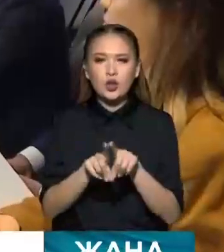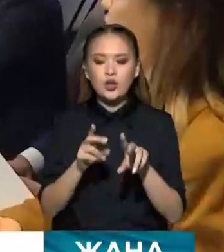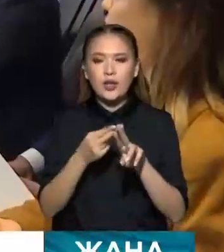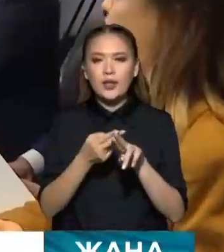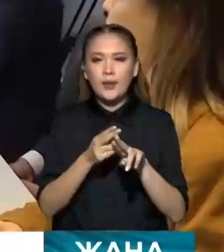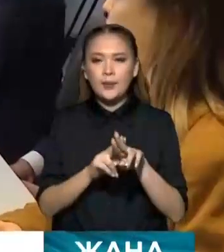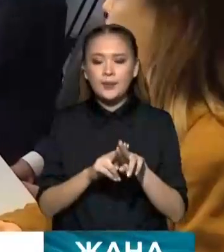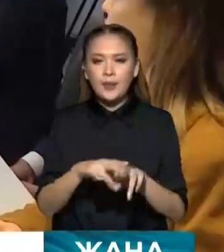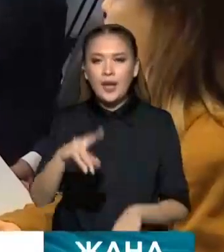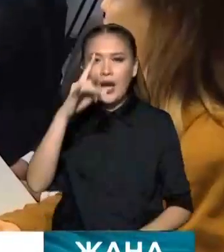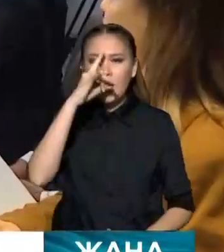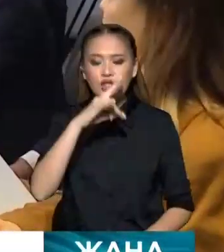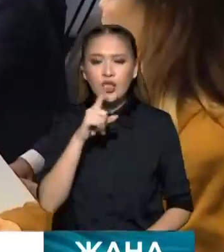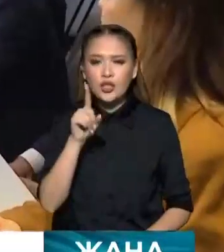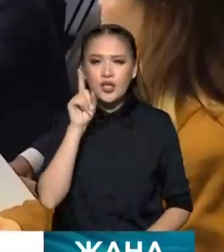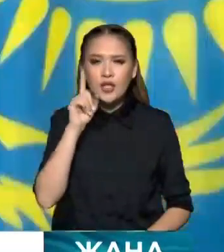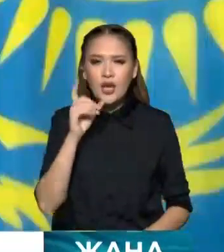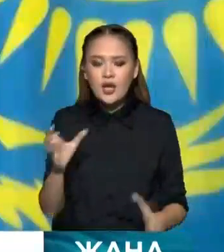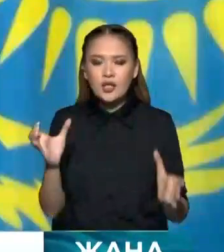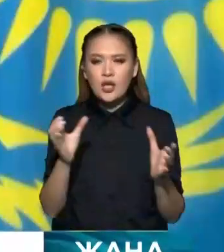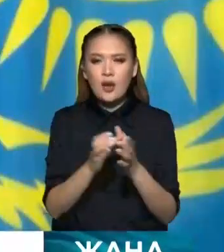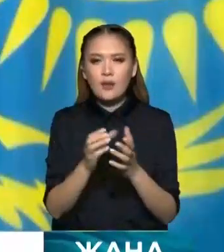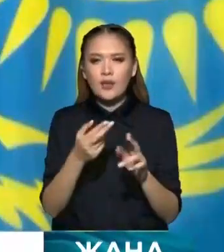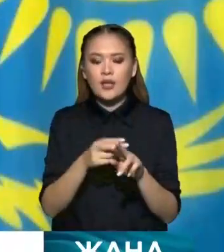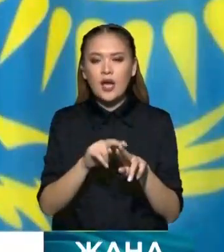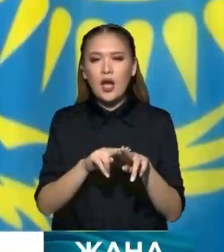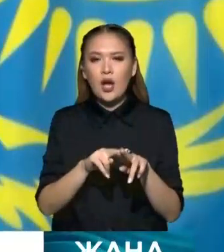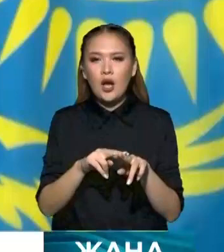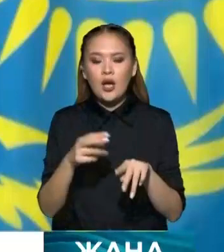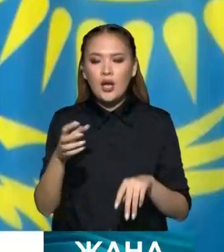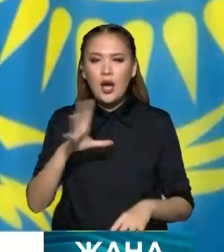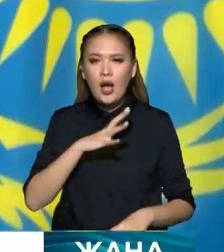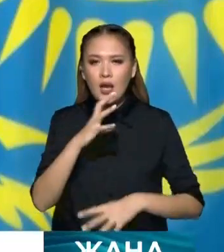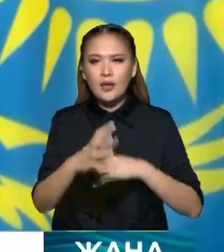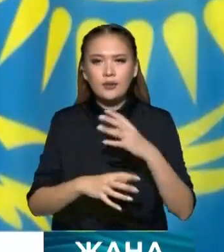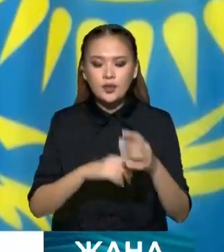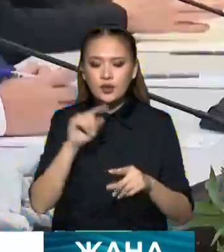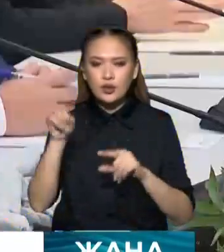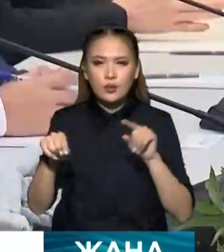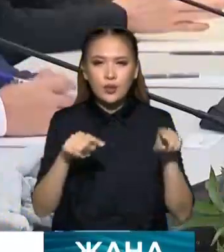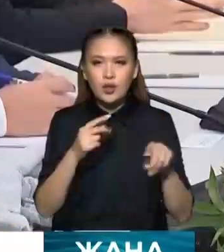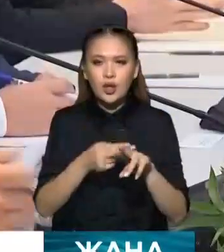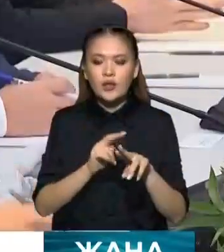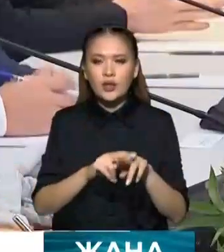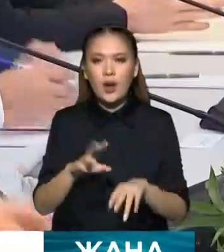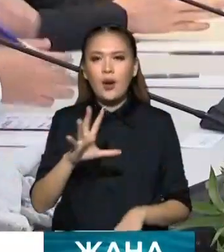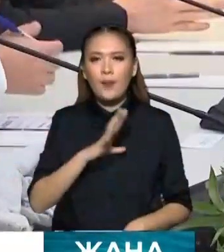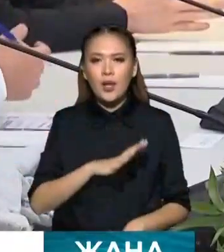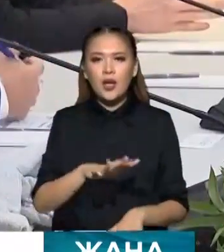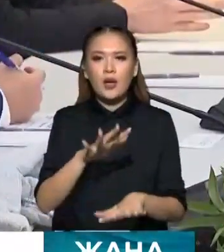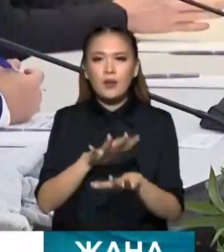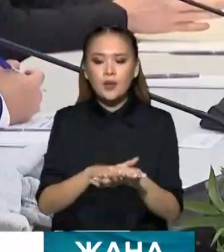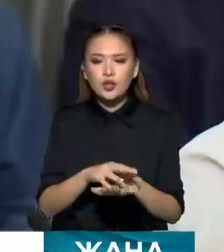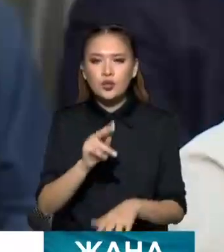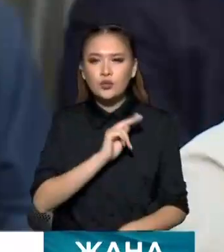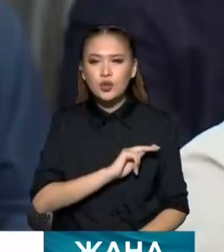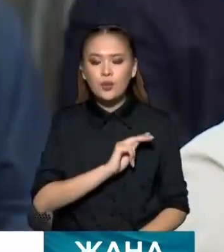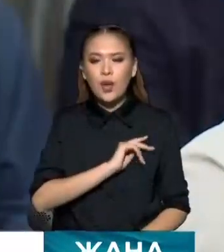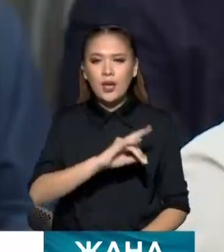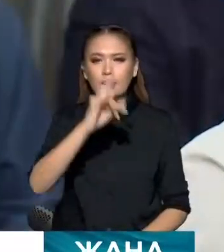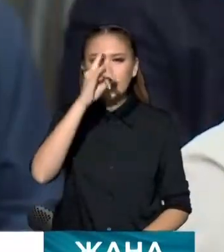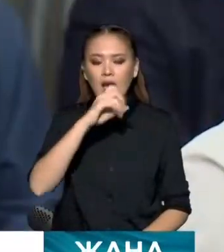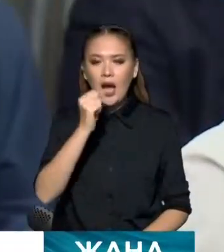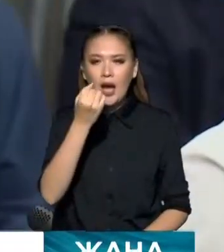қиырда жүрген қазақ жастарының басын қосқан Digital Nomads қауымдастығы. Оған әлемнің түкпір-түкпірінде алпауыт компанияларда жұмыс істеп жүрген қазақстандық